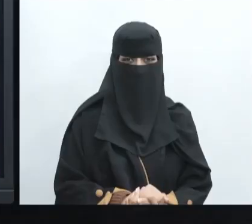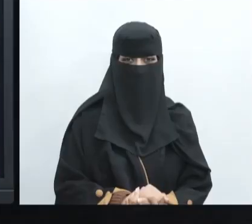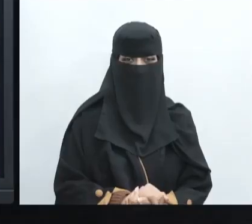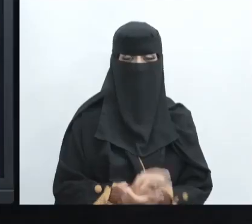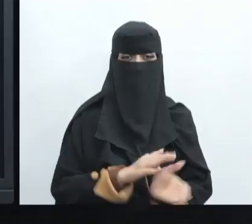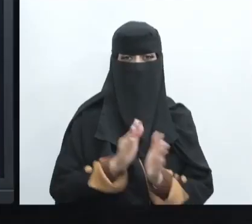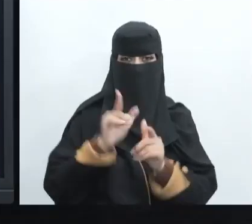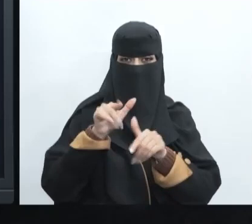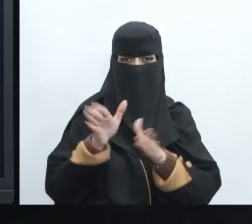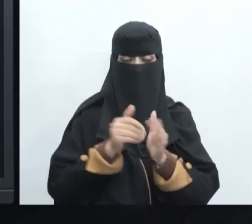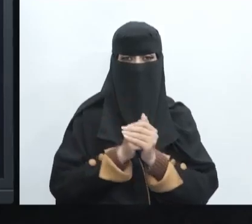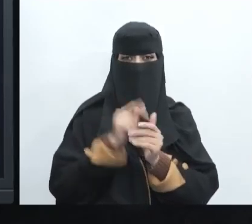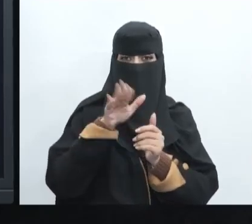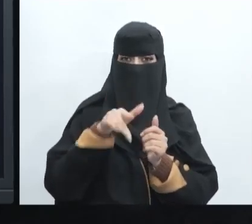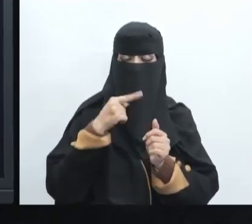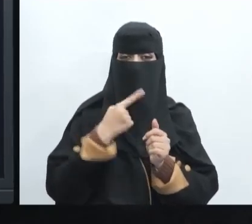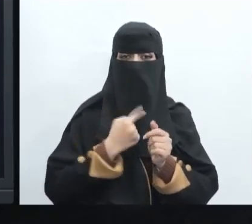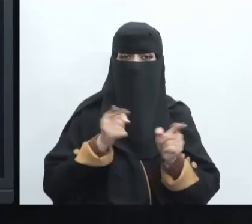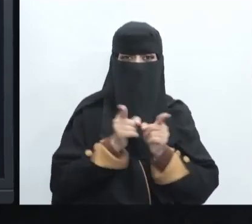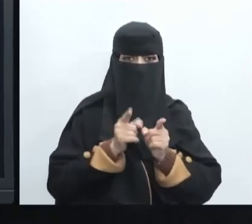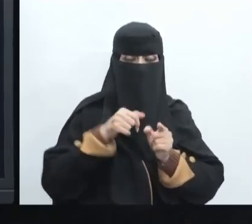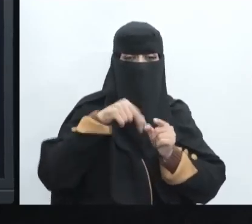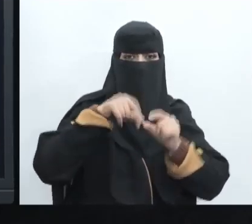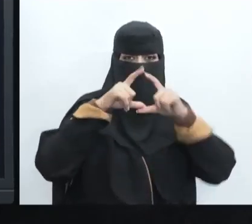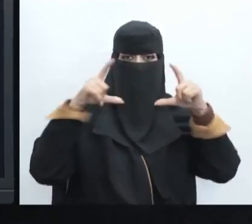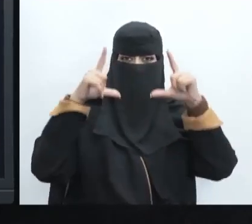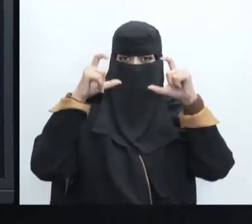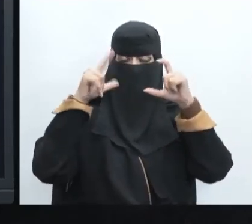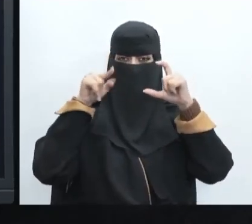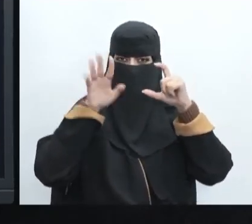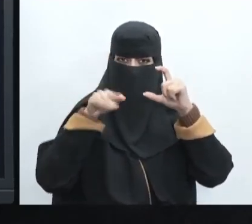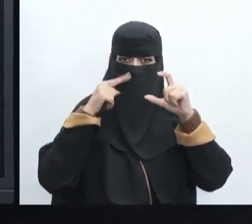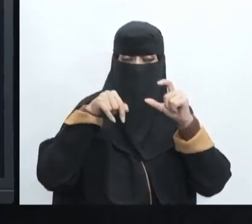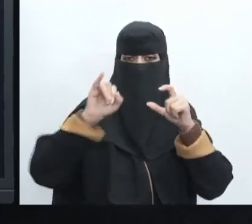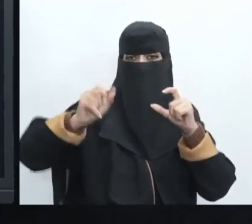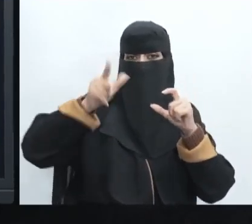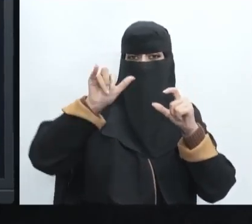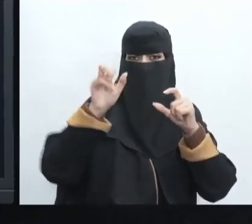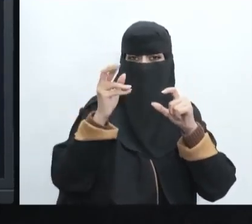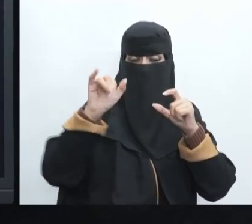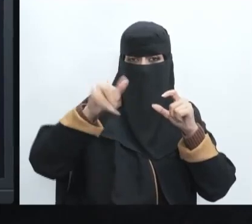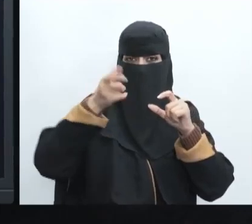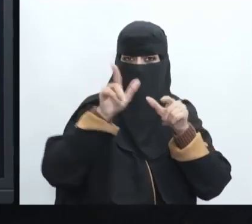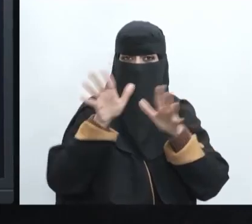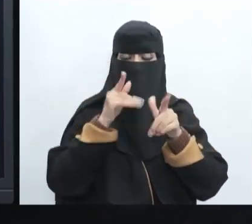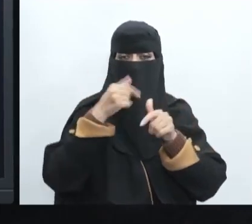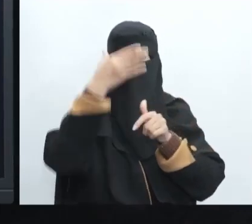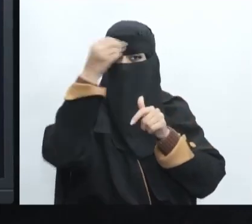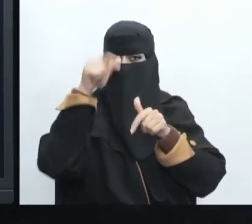اذا ابنائي وبنات الطلاب نريد ان نحدد على الخريطه التي امامنا ماليزيا واندونيسيا